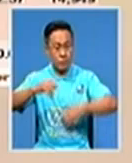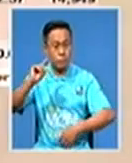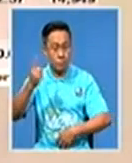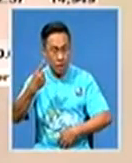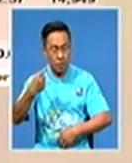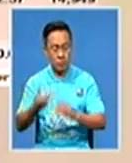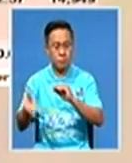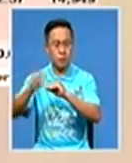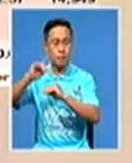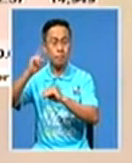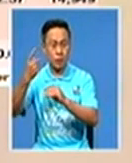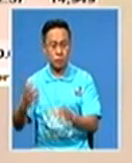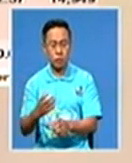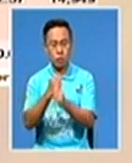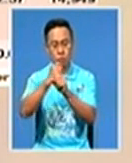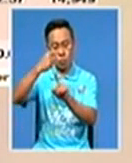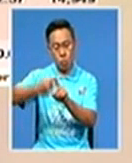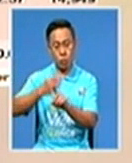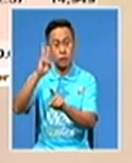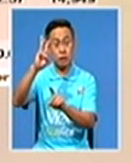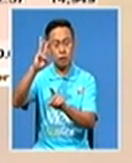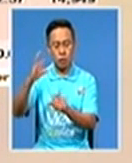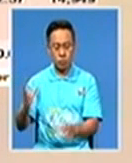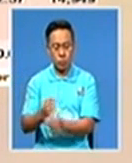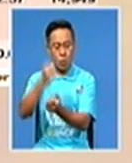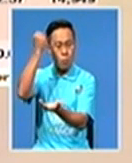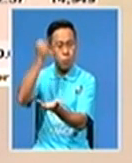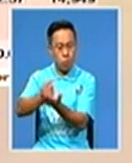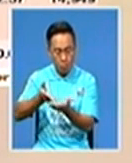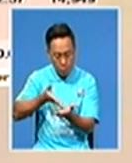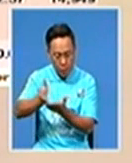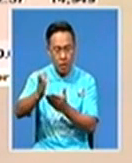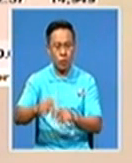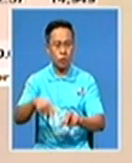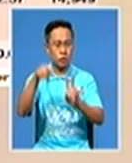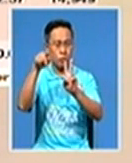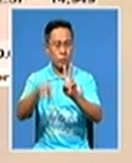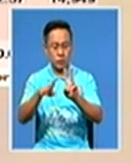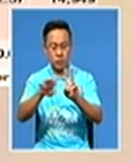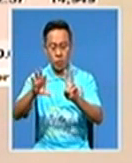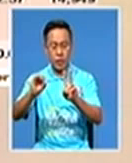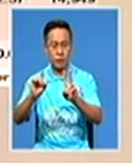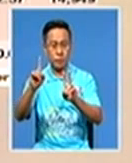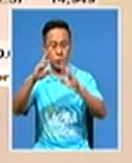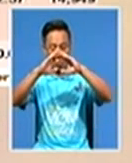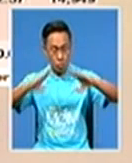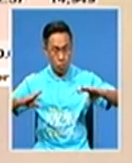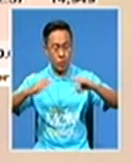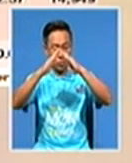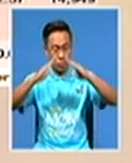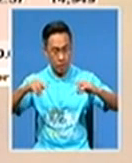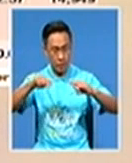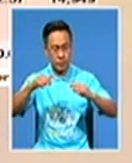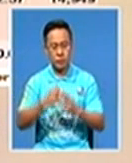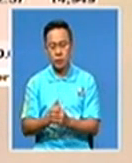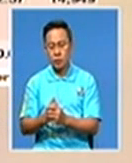าน6เดือนแรกออกไปแล้ว 2,451 โรงนะครับแล้วก็ในจำนวนนี้พอออกอนุญาต